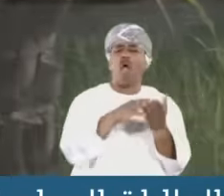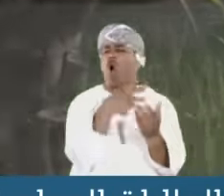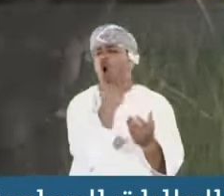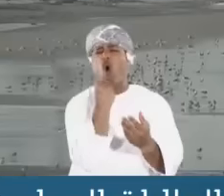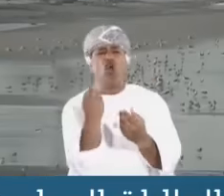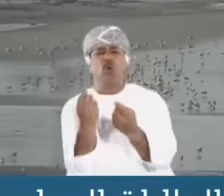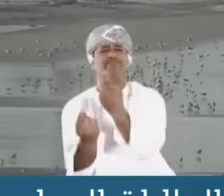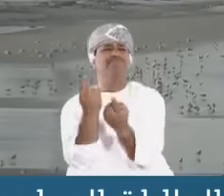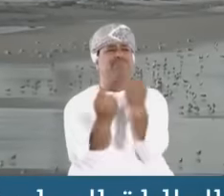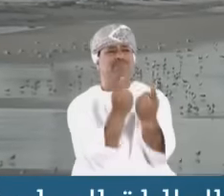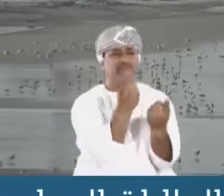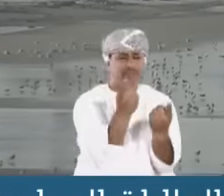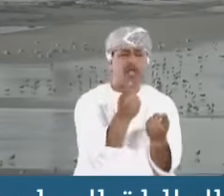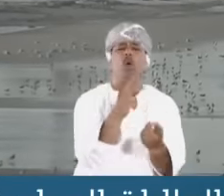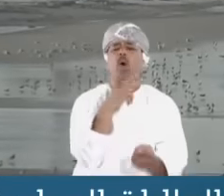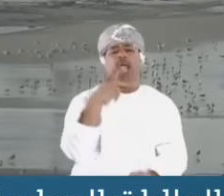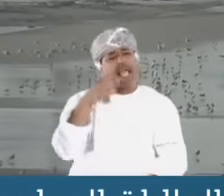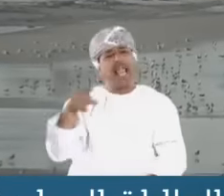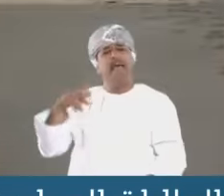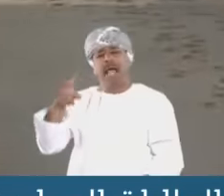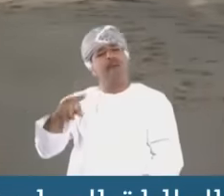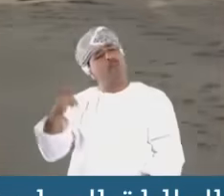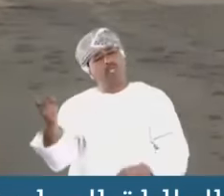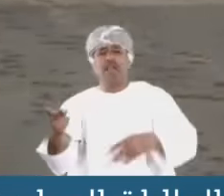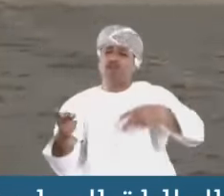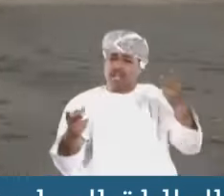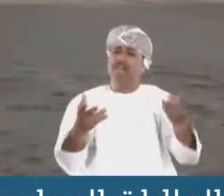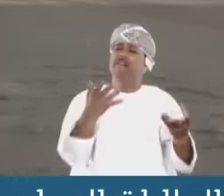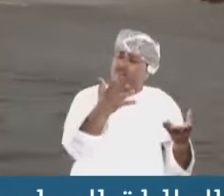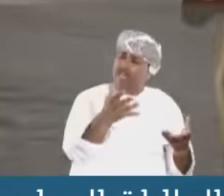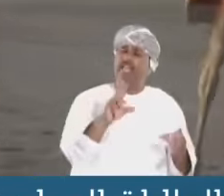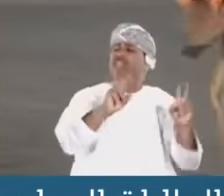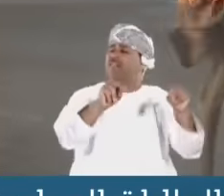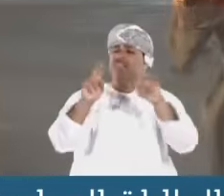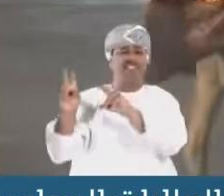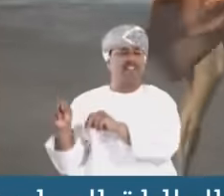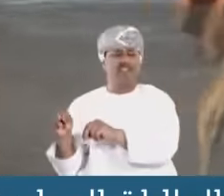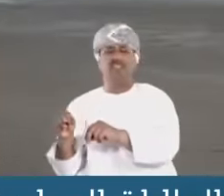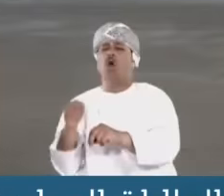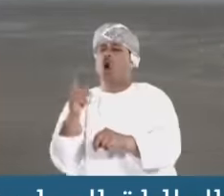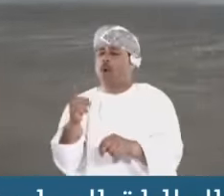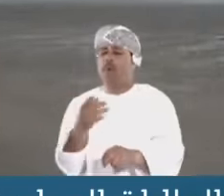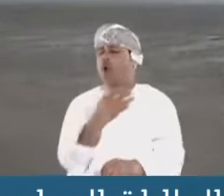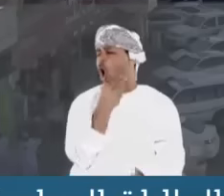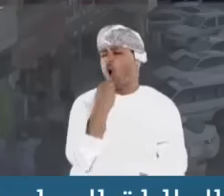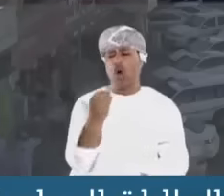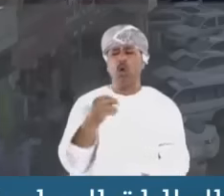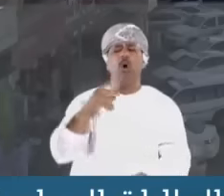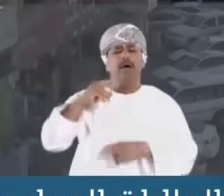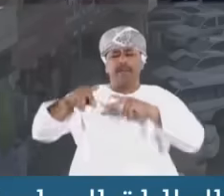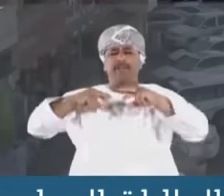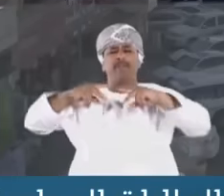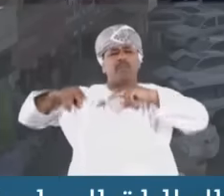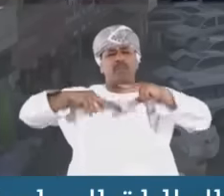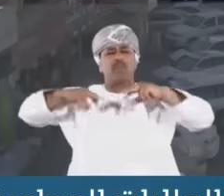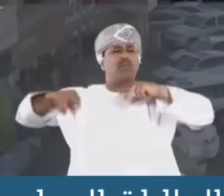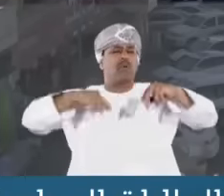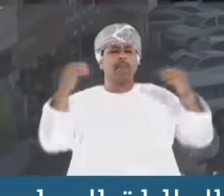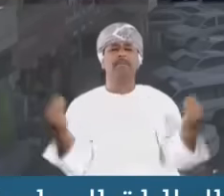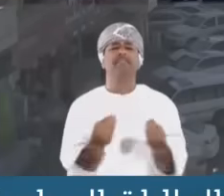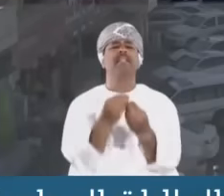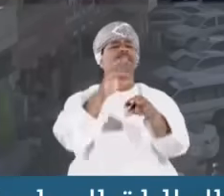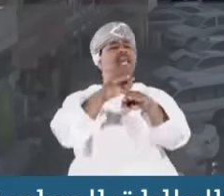جمالية، كما تتنوع اللهجات الفريدة لتشكل هي الأخرى إيقاعا جماليا يتفاعل